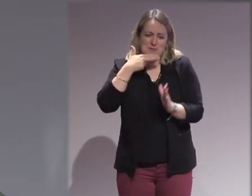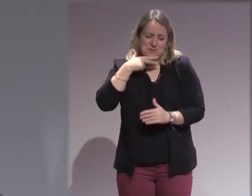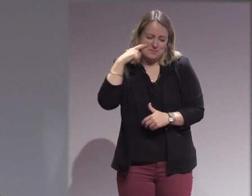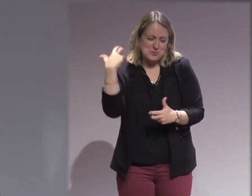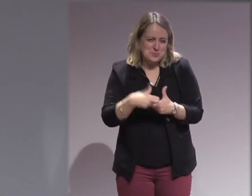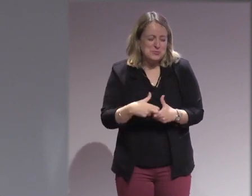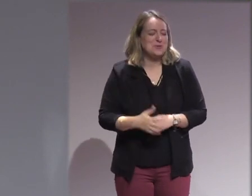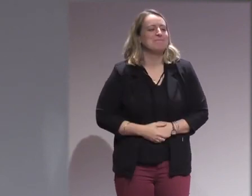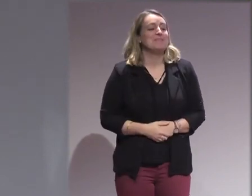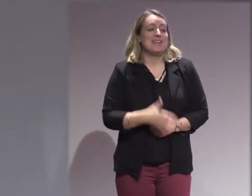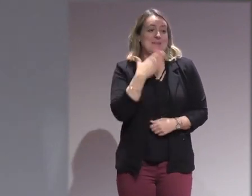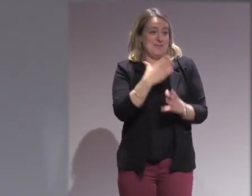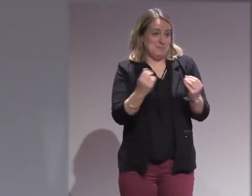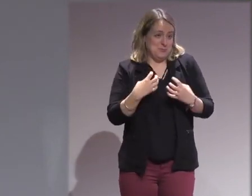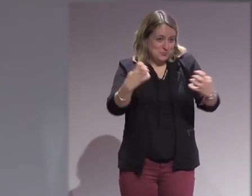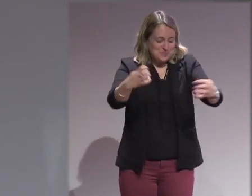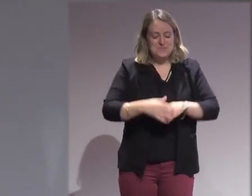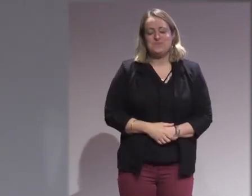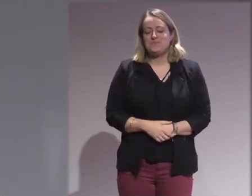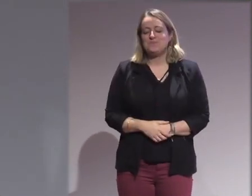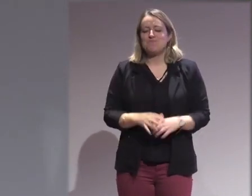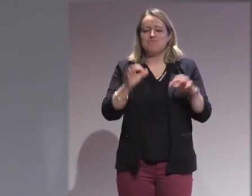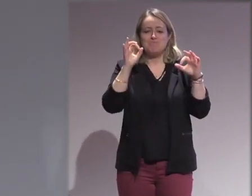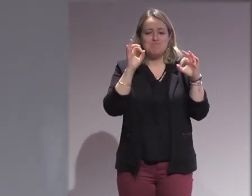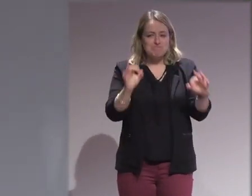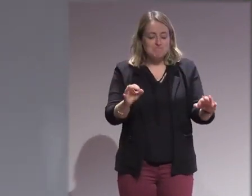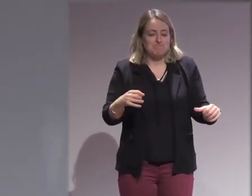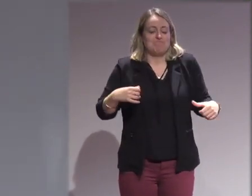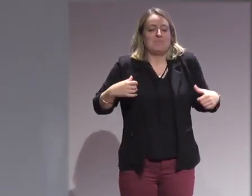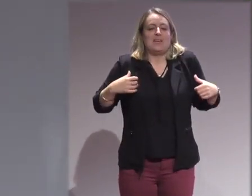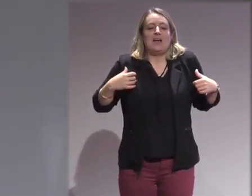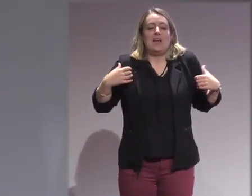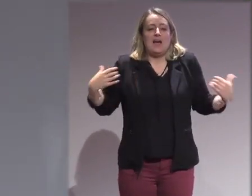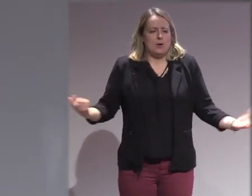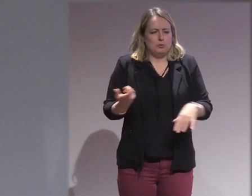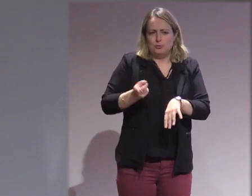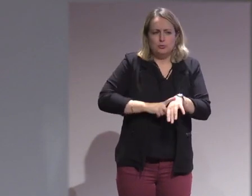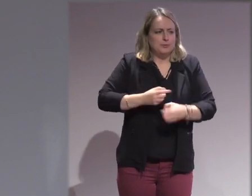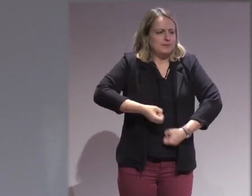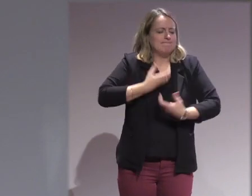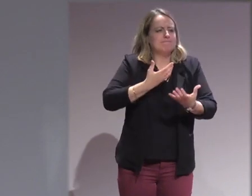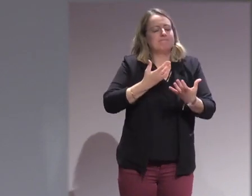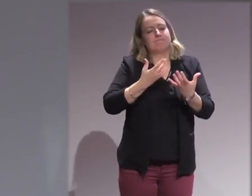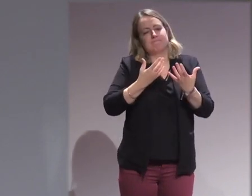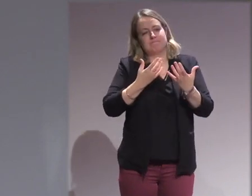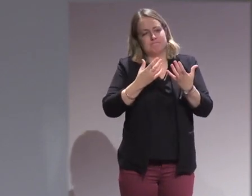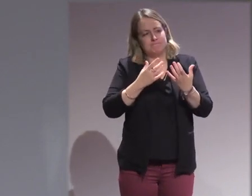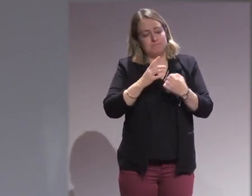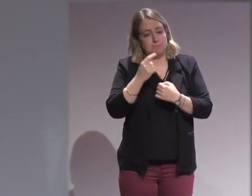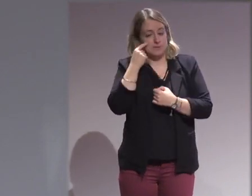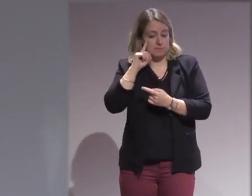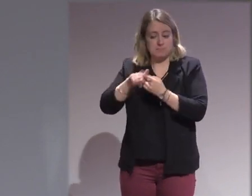je suis ravie. Merci d'être là. Écoutez, alors avant de commencer tout de suite en donnant la parole à une autre personne